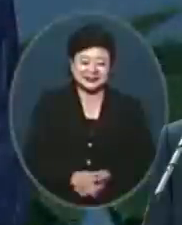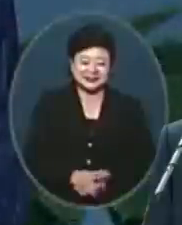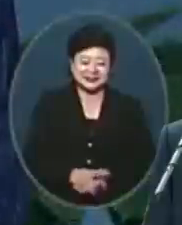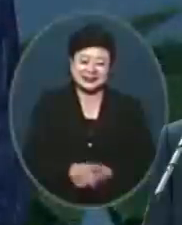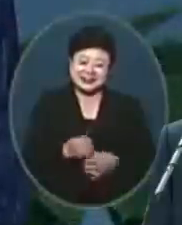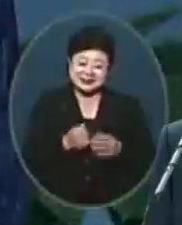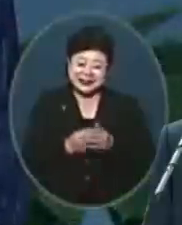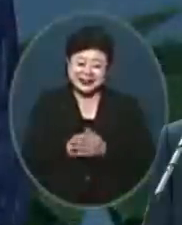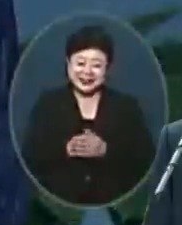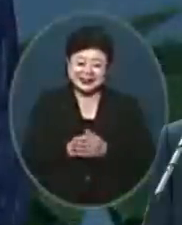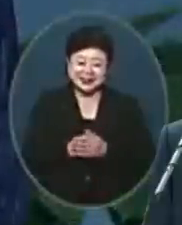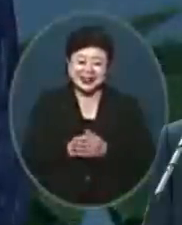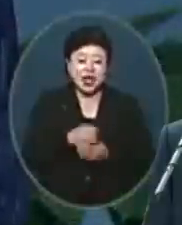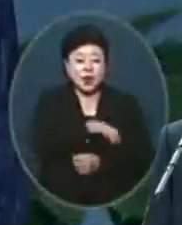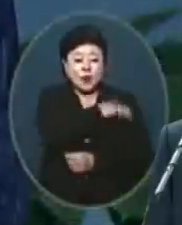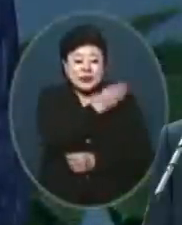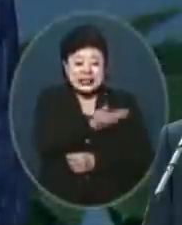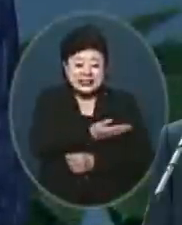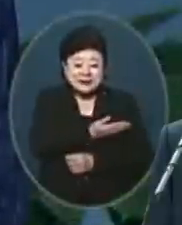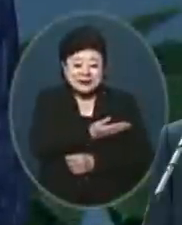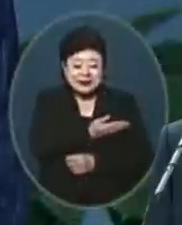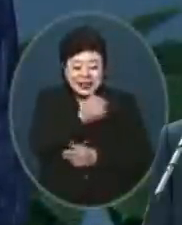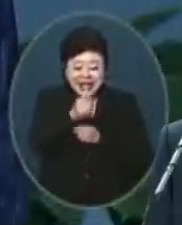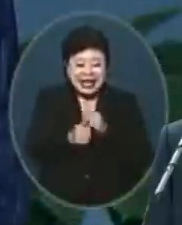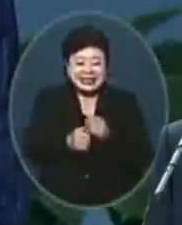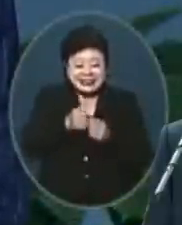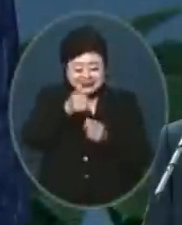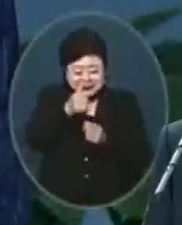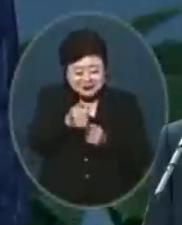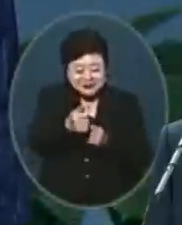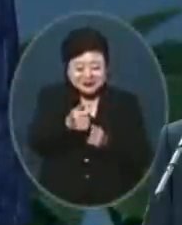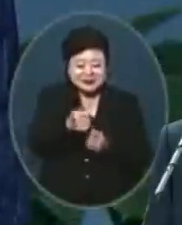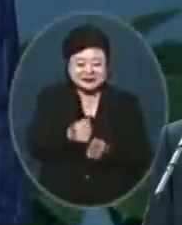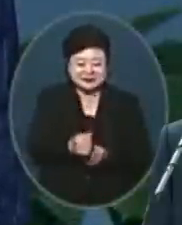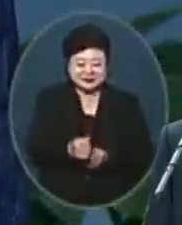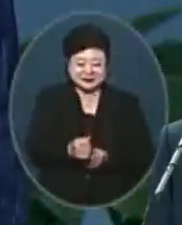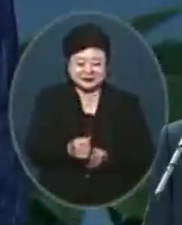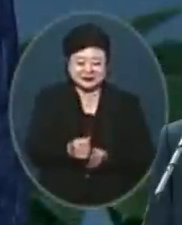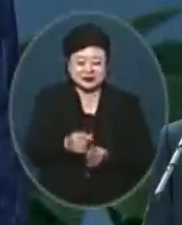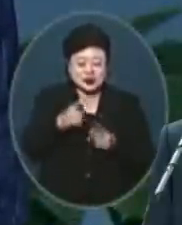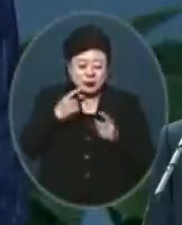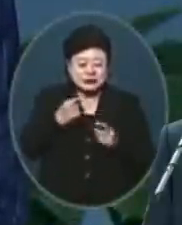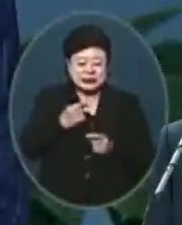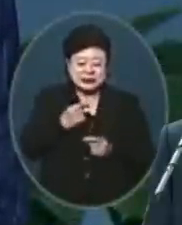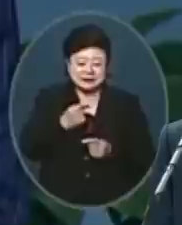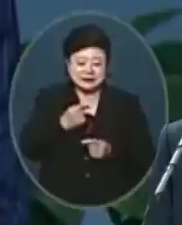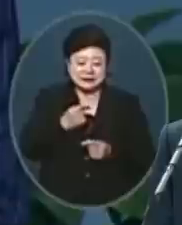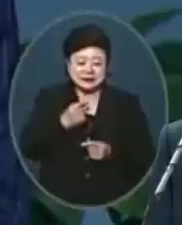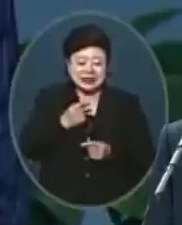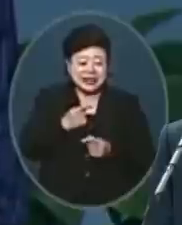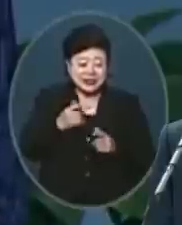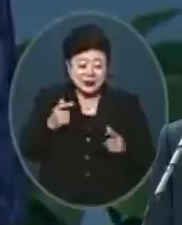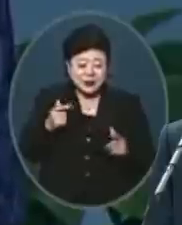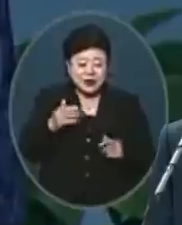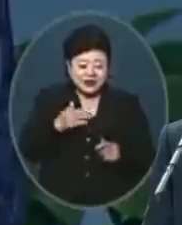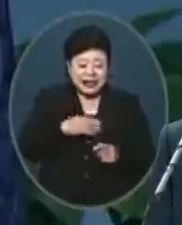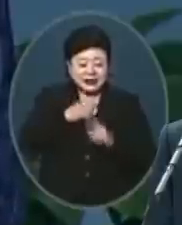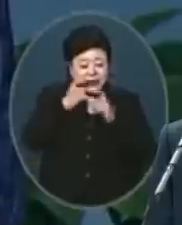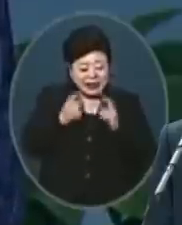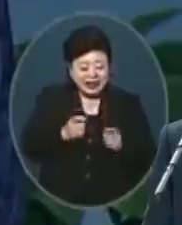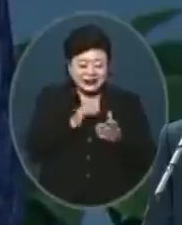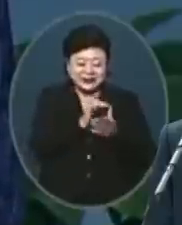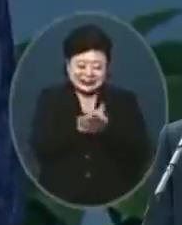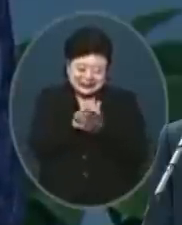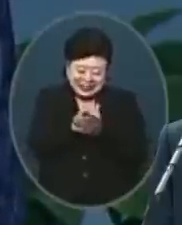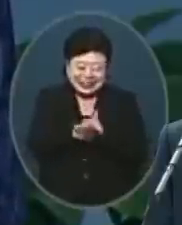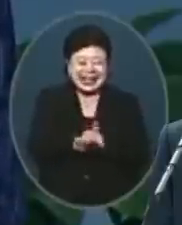그래서 그 권사님이 하나님은 조용기 목사의 하나님만 아니요 나도 개인적인 하나님이다.